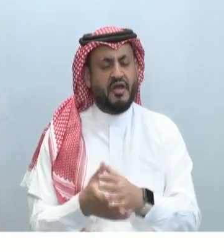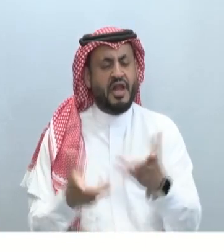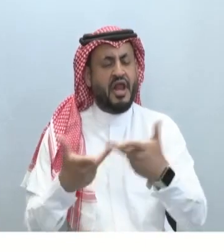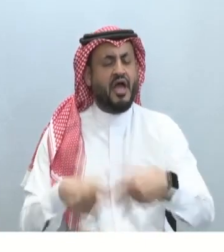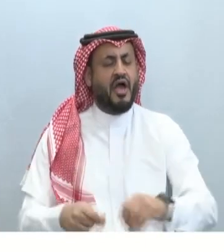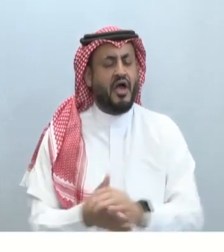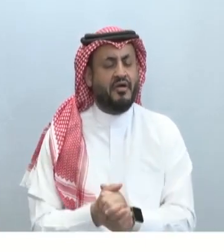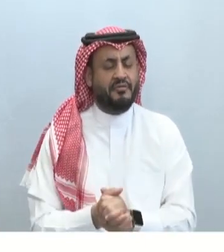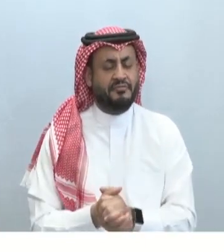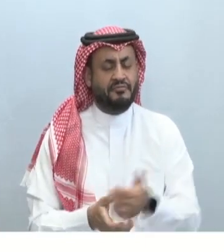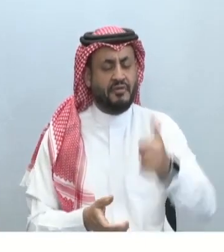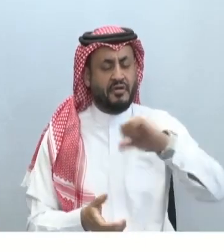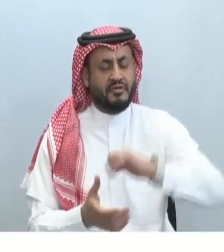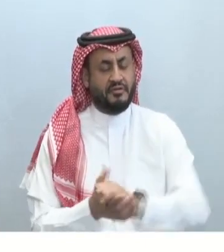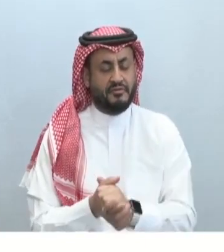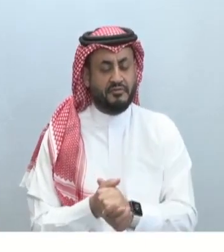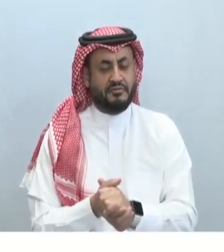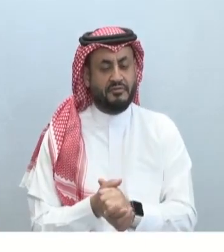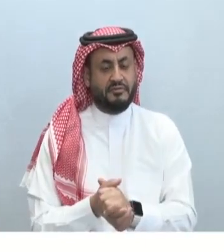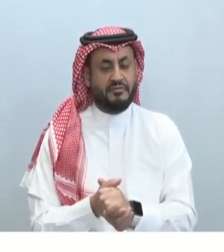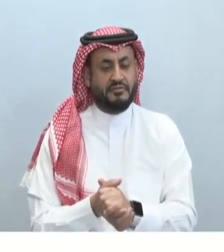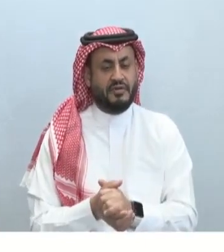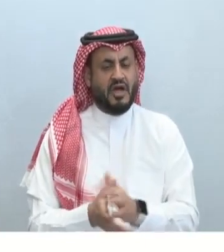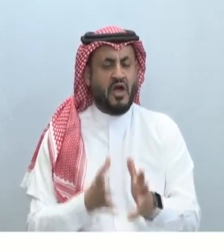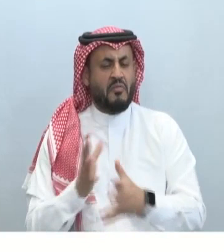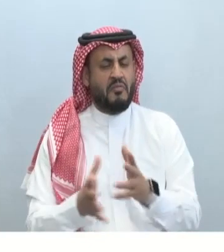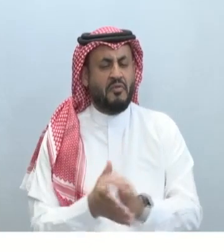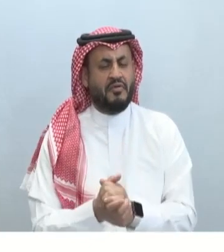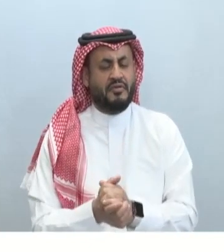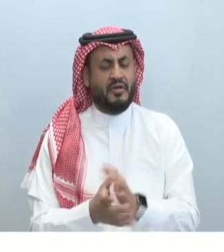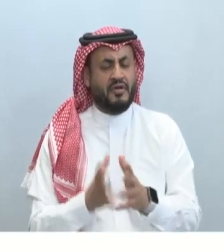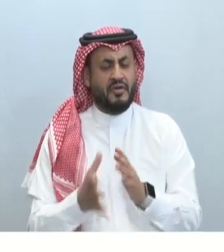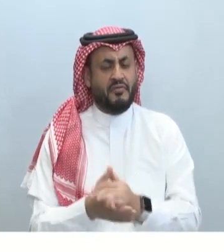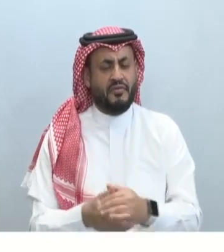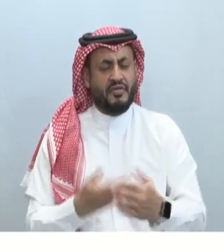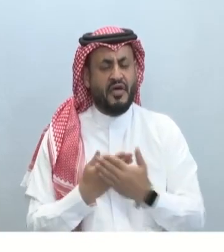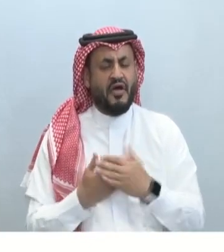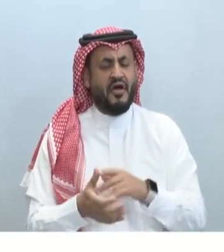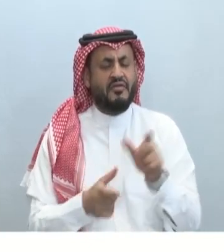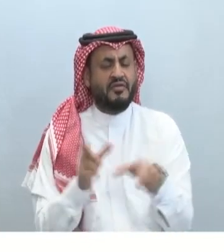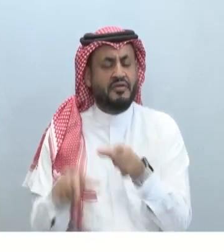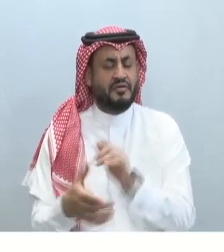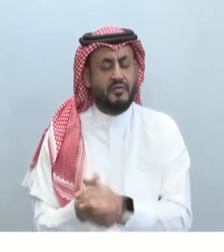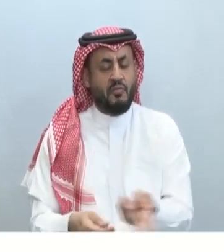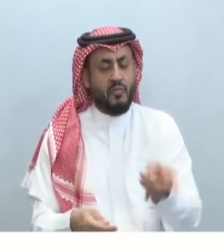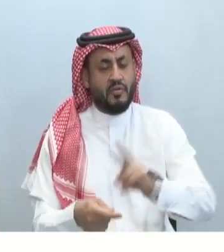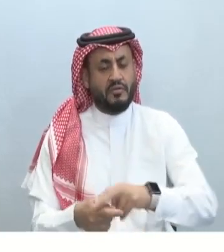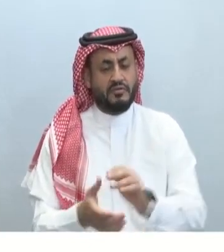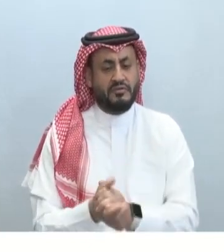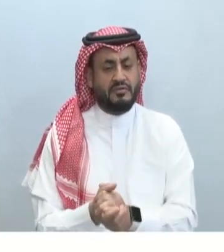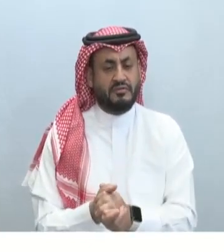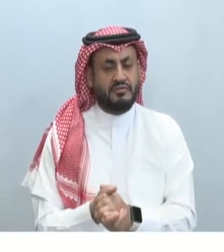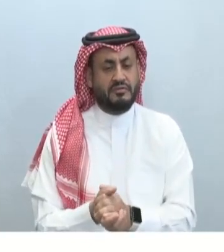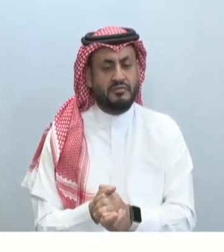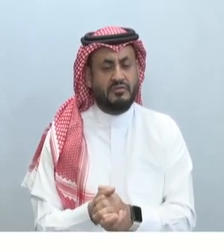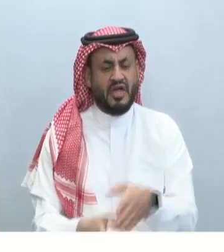خطيره العاقبه في الدنيا يفقد السمعه وثقه الناس وايضا فوق ذلك تمحق